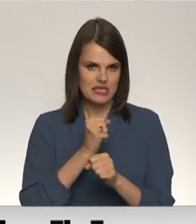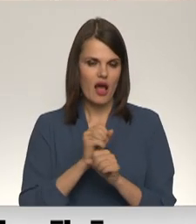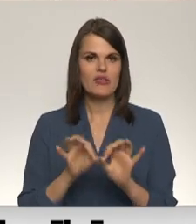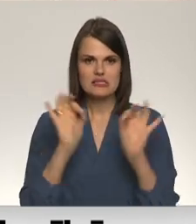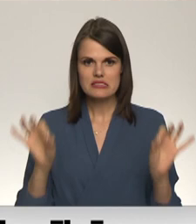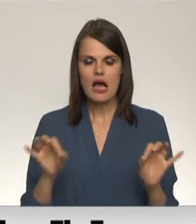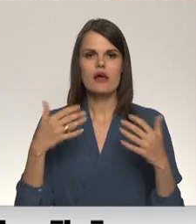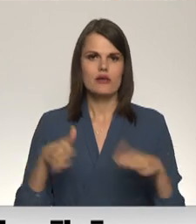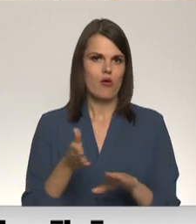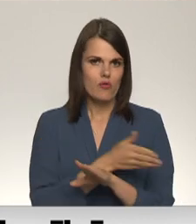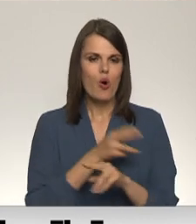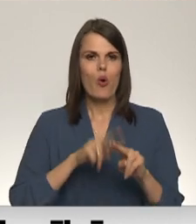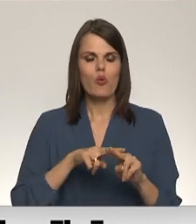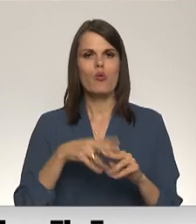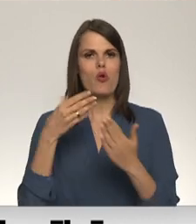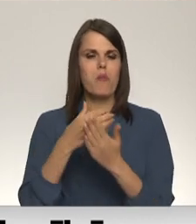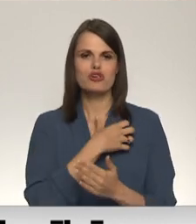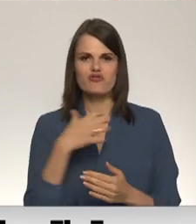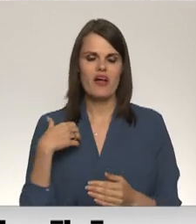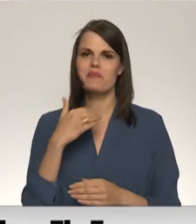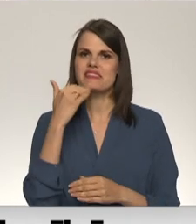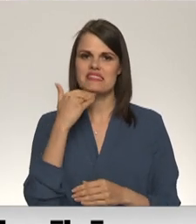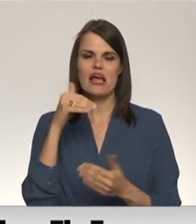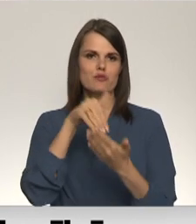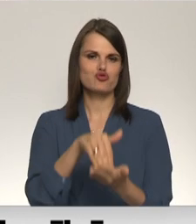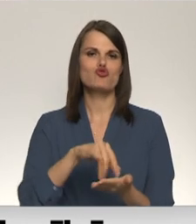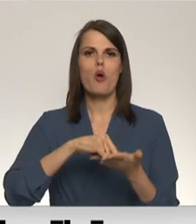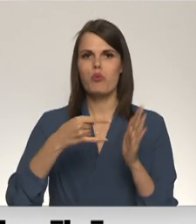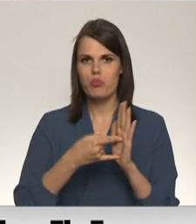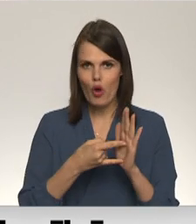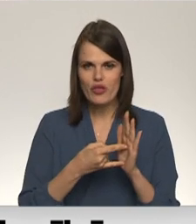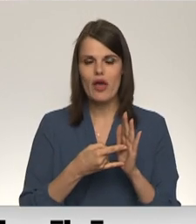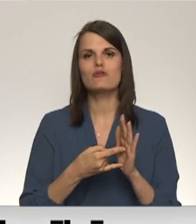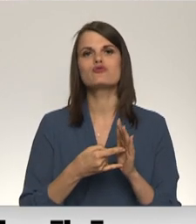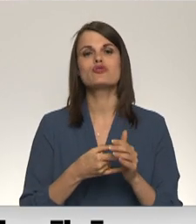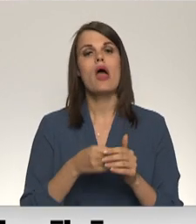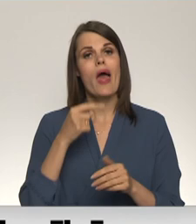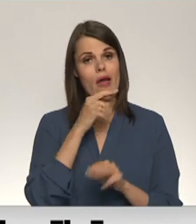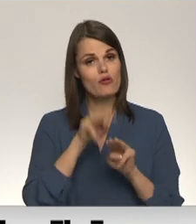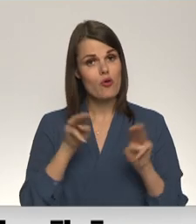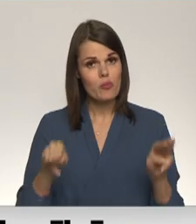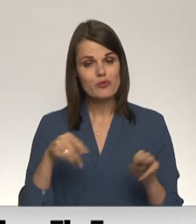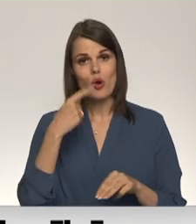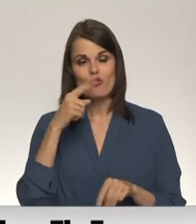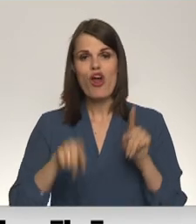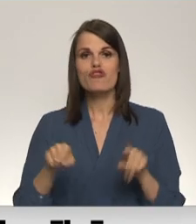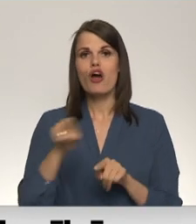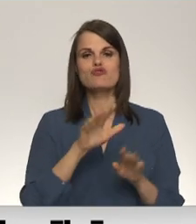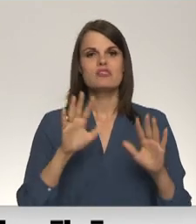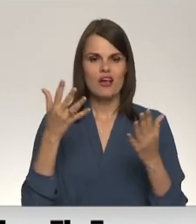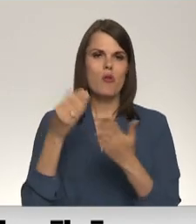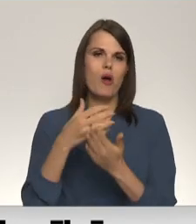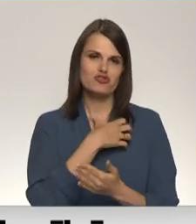darbus un arī pašvaldības nav ar mieru projektus iesaldēt, ekonomikas ministrijā uzsver, ka atsevišķos gadījumos vietvarām